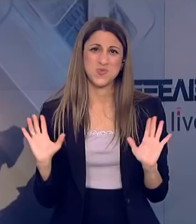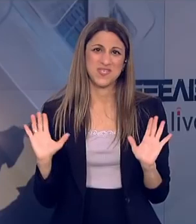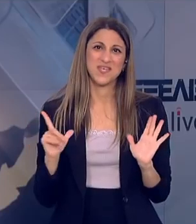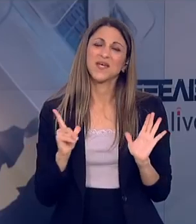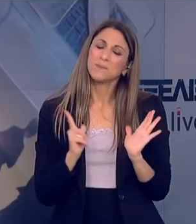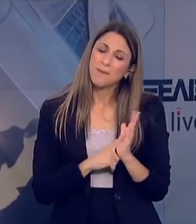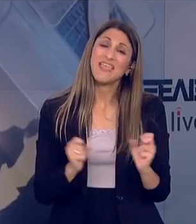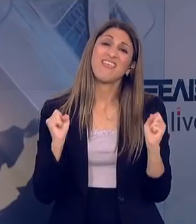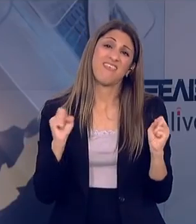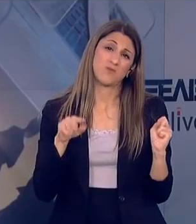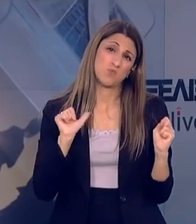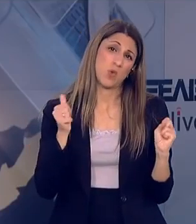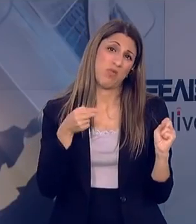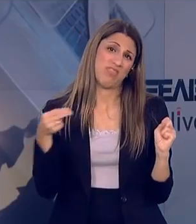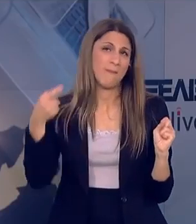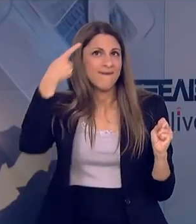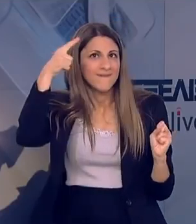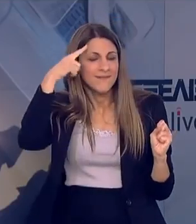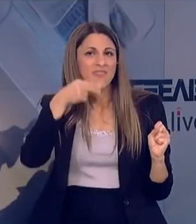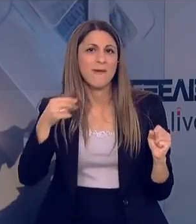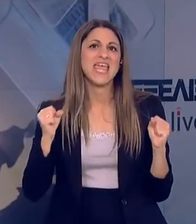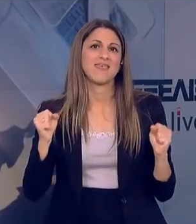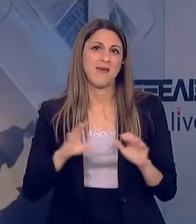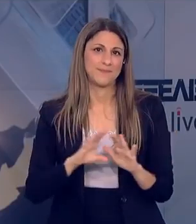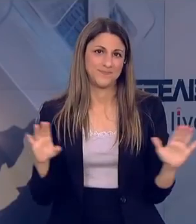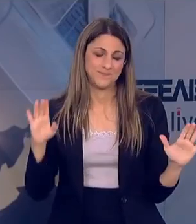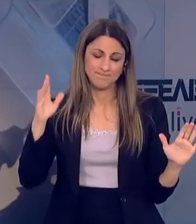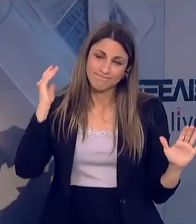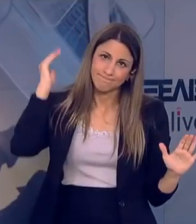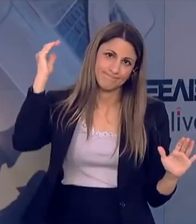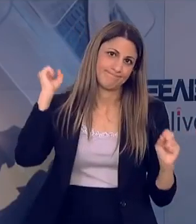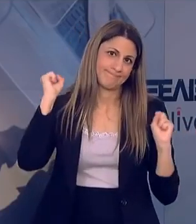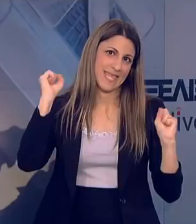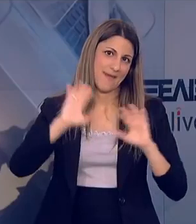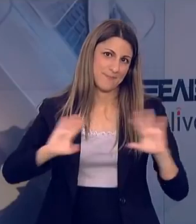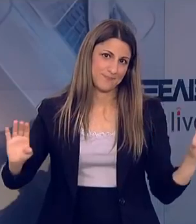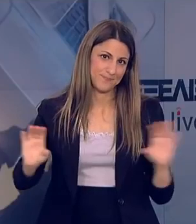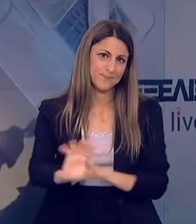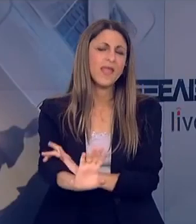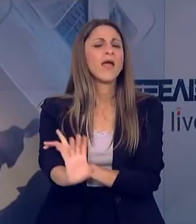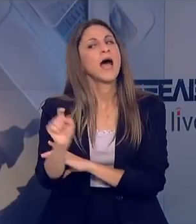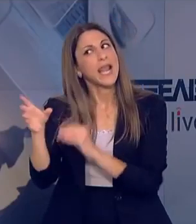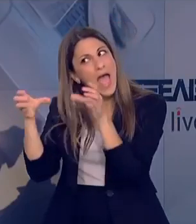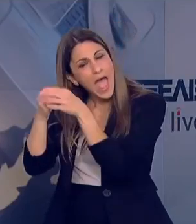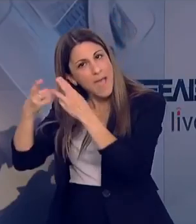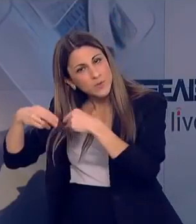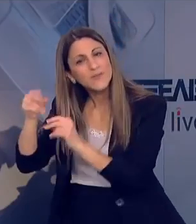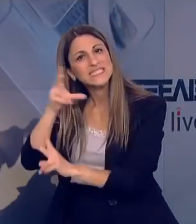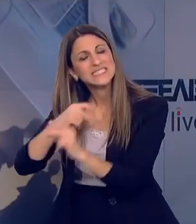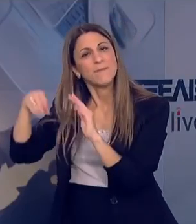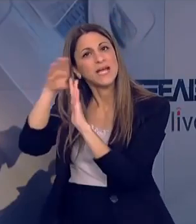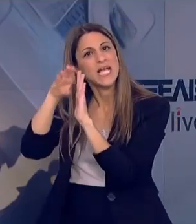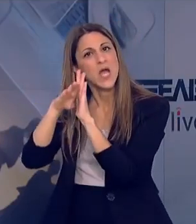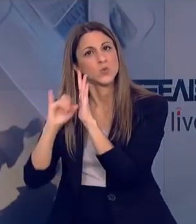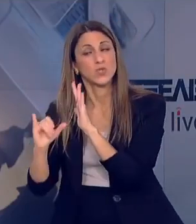καλή κατάσταση στην κυκλοφορία του ιού και μετά να αρχίσουμε να συζητάμε για τα υπόλοιπα. Πάντως, κάποιοι βασικοί κανόνες ήδη συζητούνται, αλλά τίποτα δεν έχει